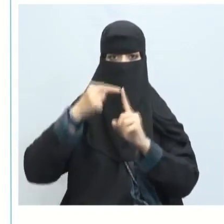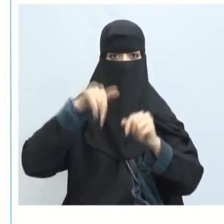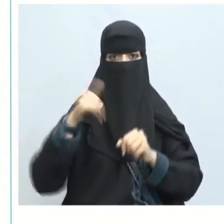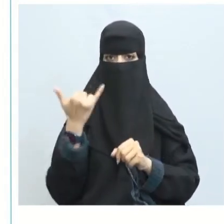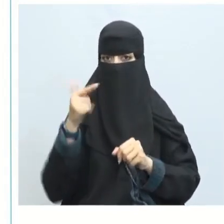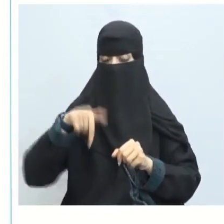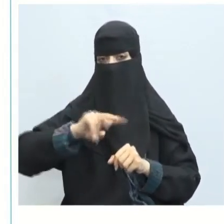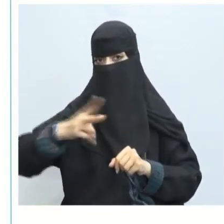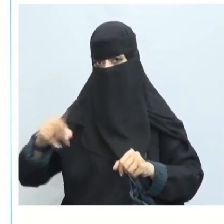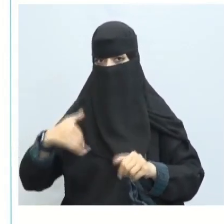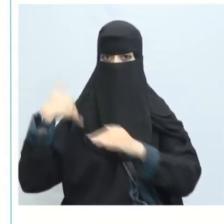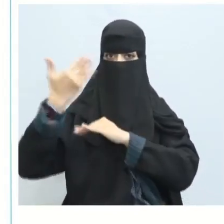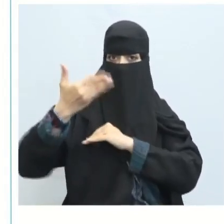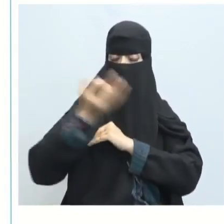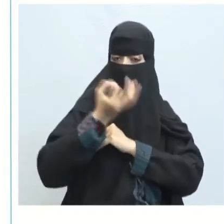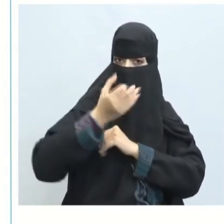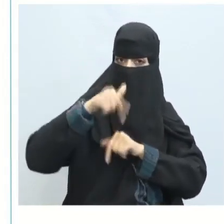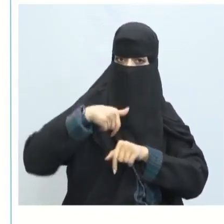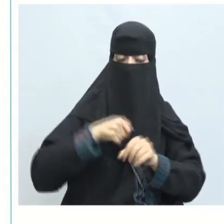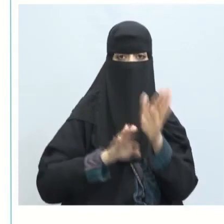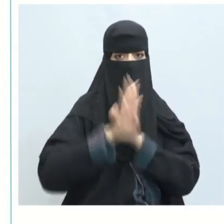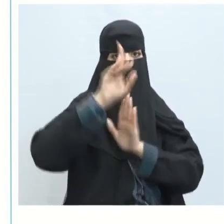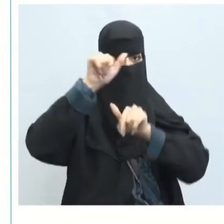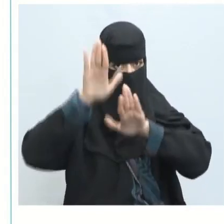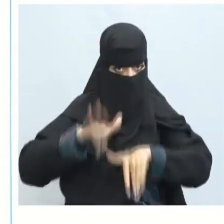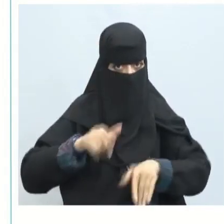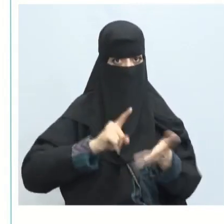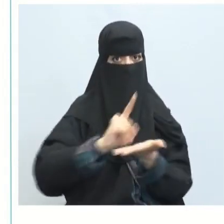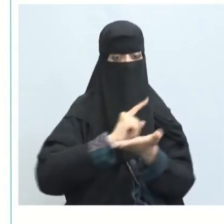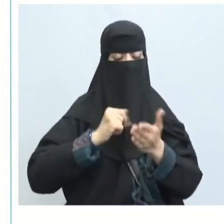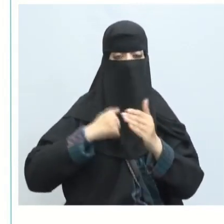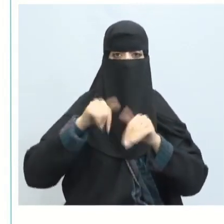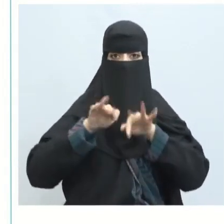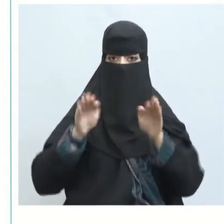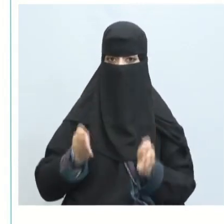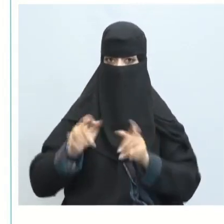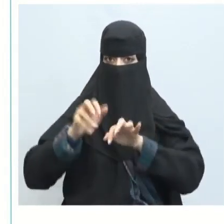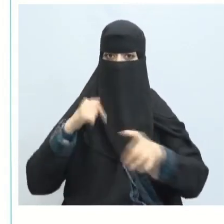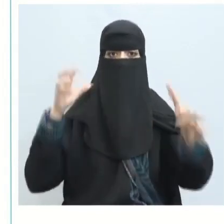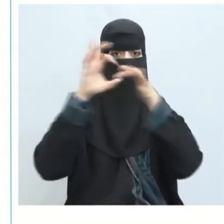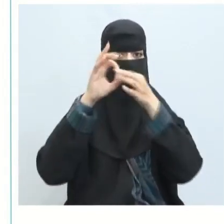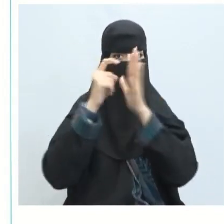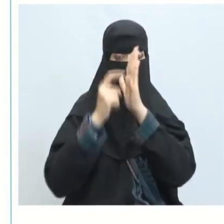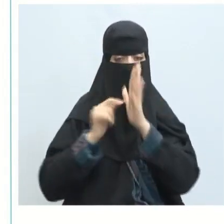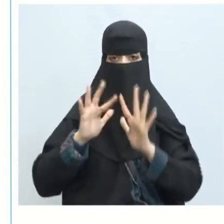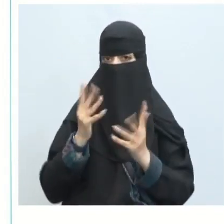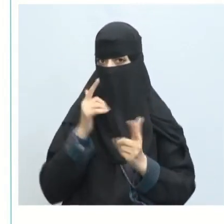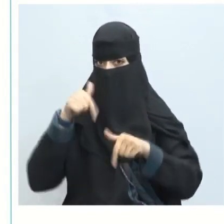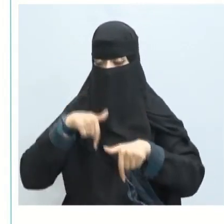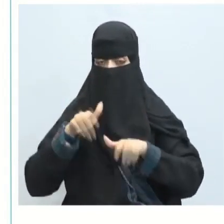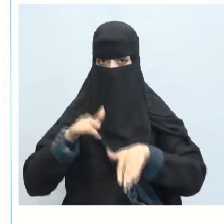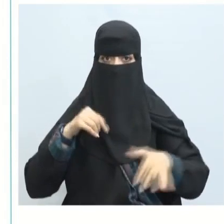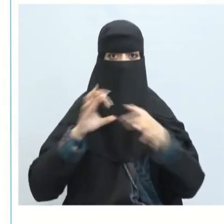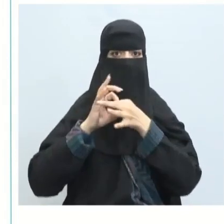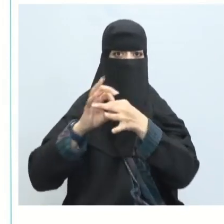اهميتها انواعها بعد ذلك تحدثنا عن التطور الحاصل في البيئه المكتبيه والارتباط التنظيمي كيف